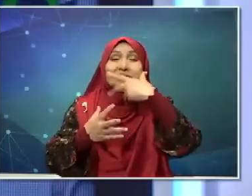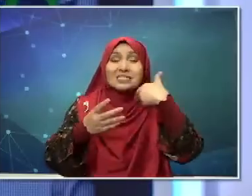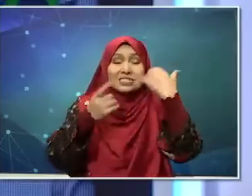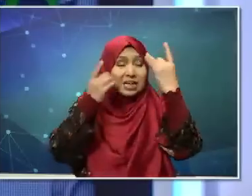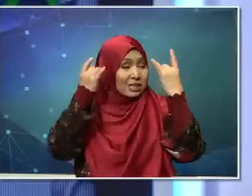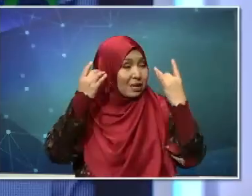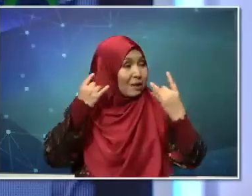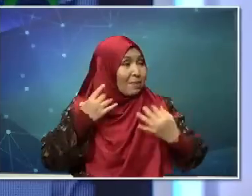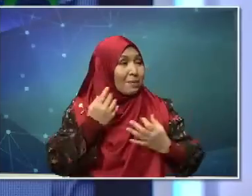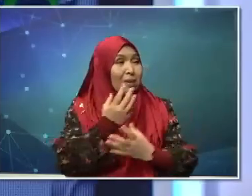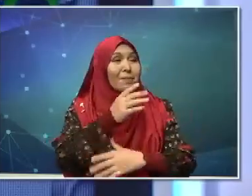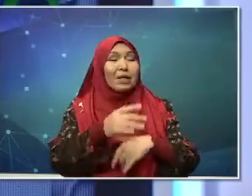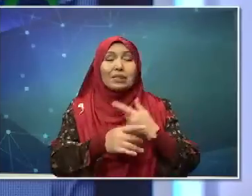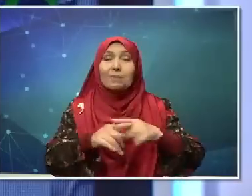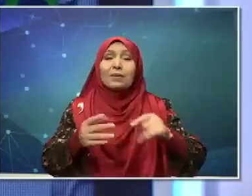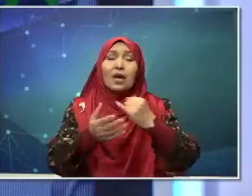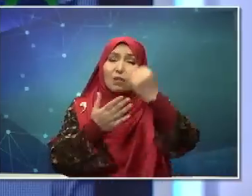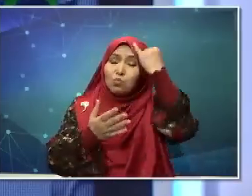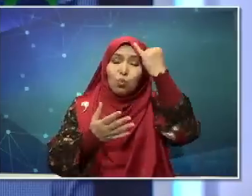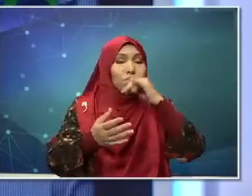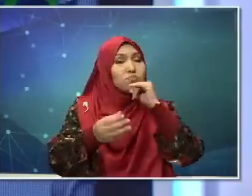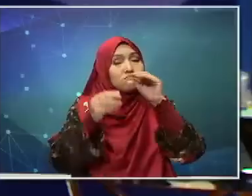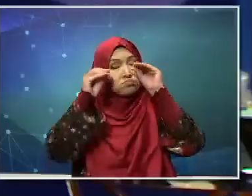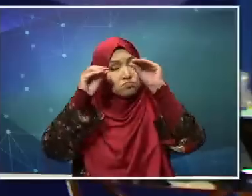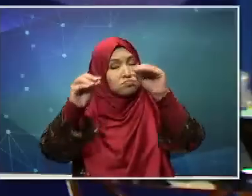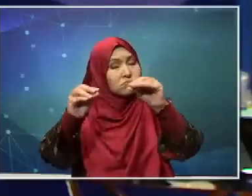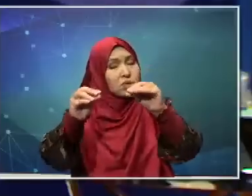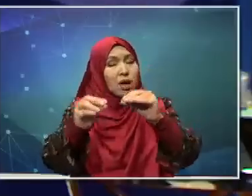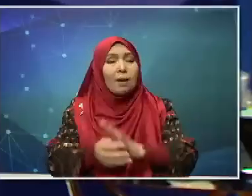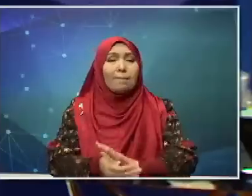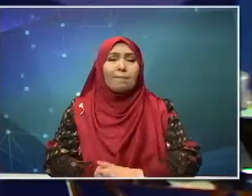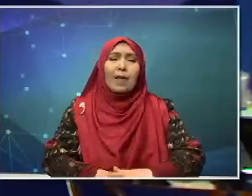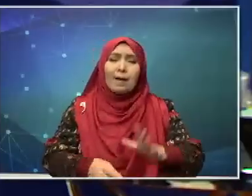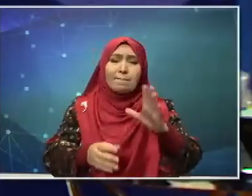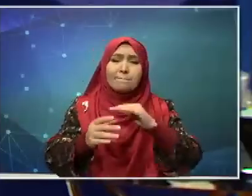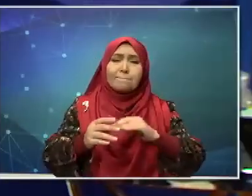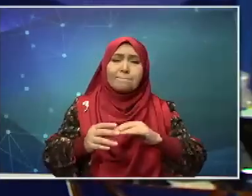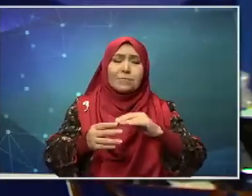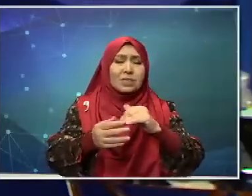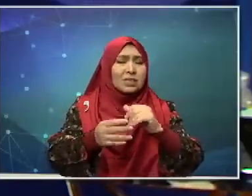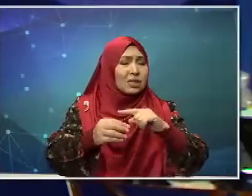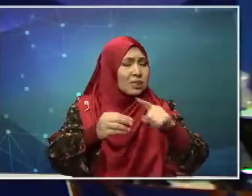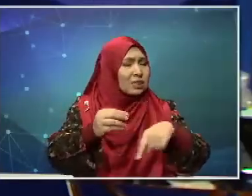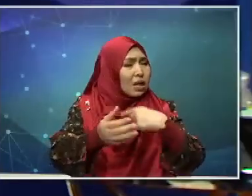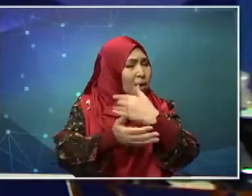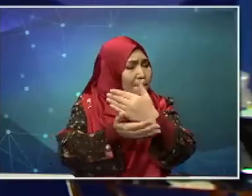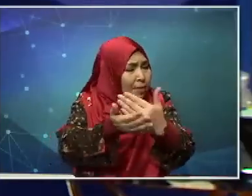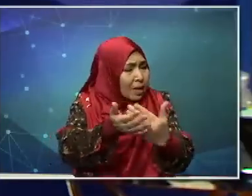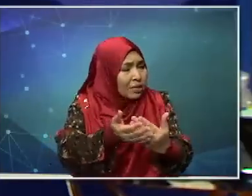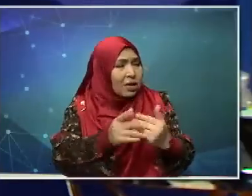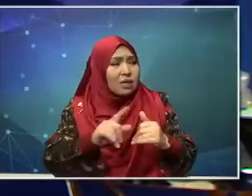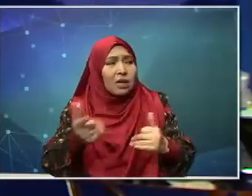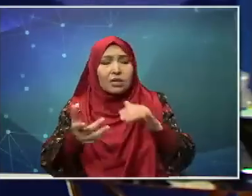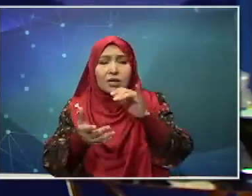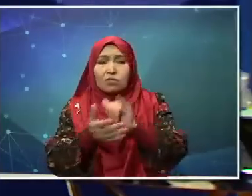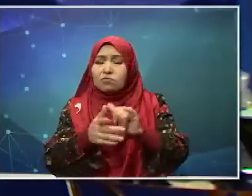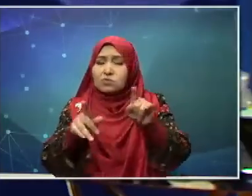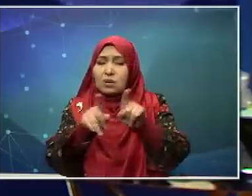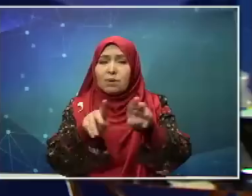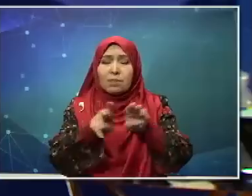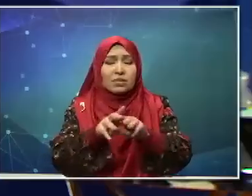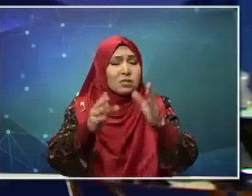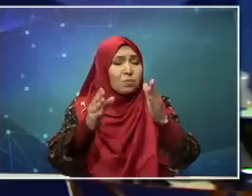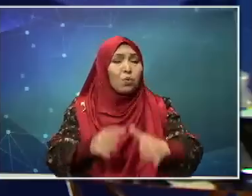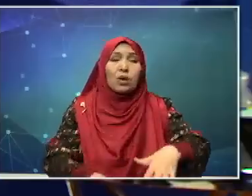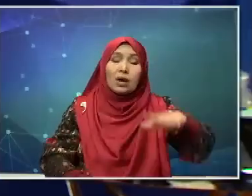tetapi bab ilmu kita wajib bab ilmu bab hujjah ataupun untuk dia dibesarkan dengan dengan seperti orang lelaki